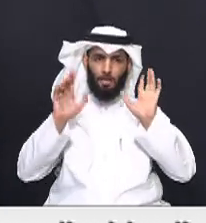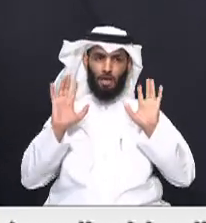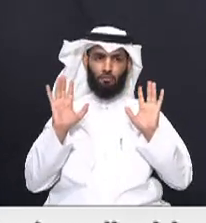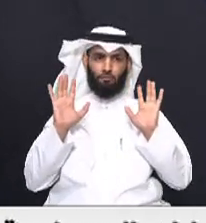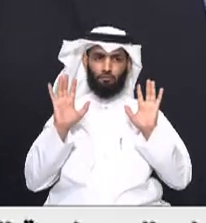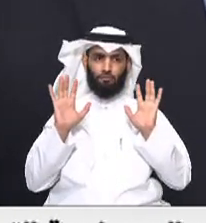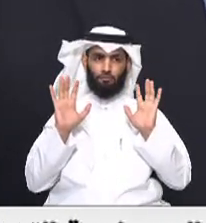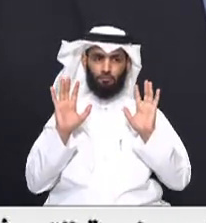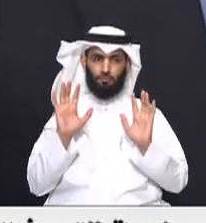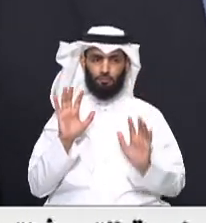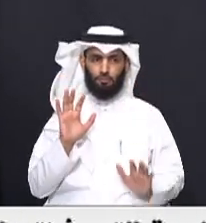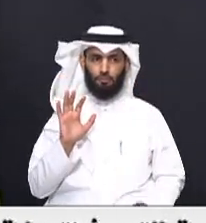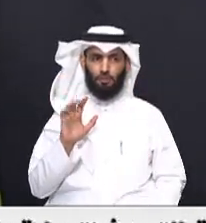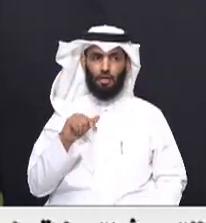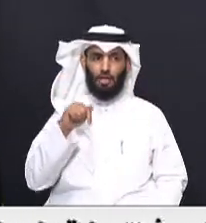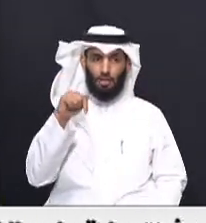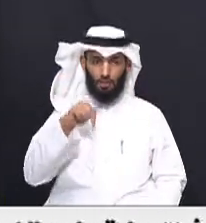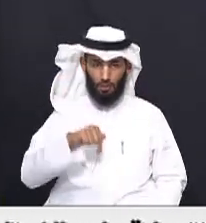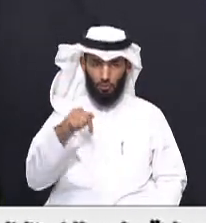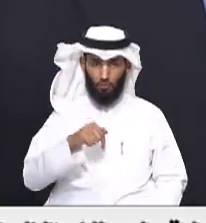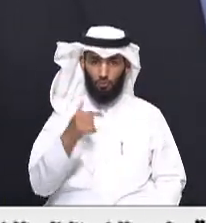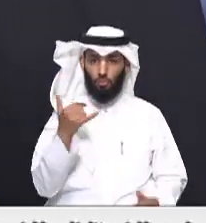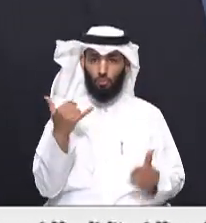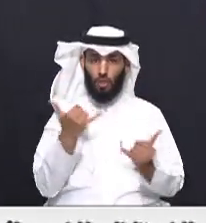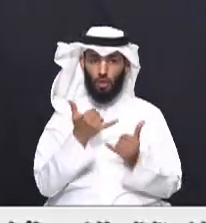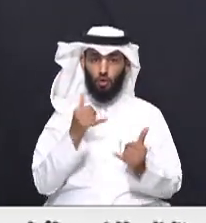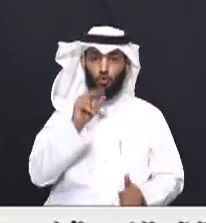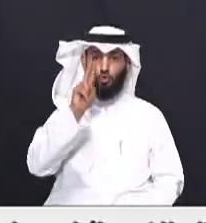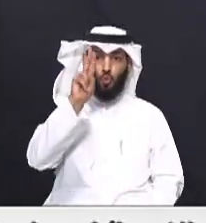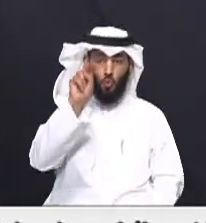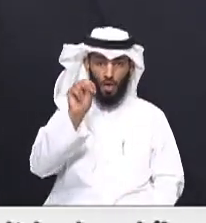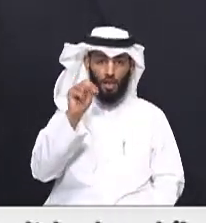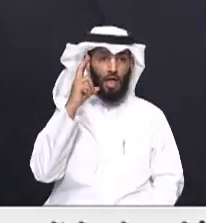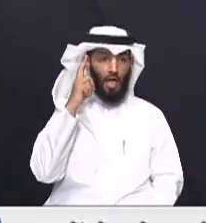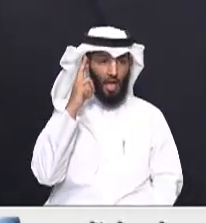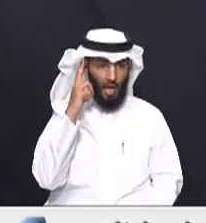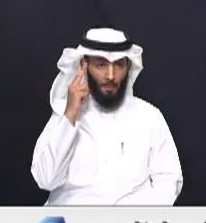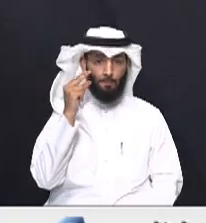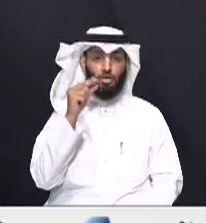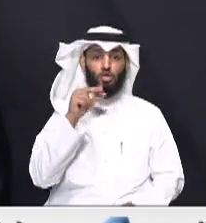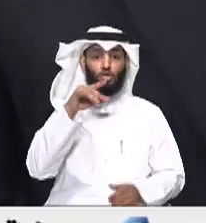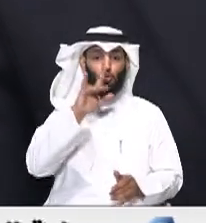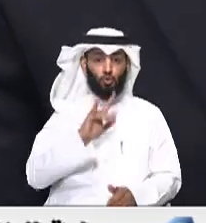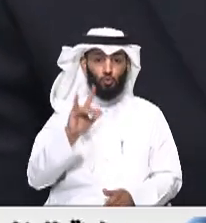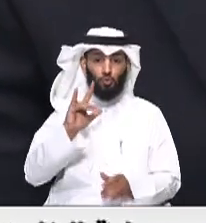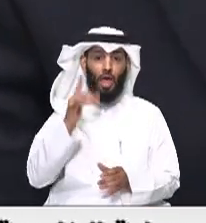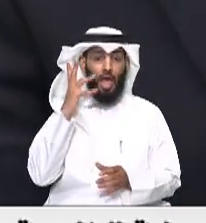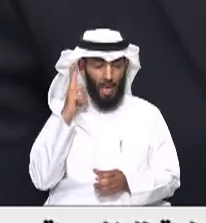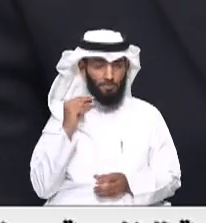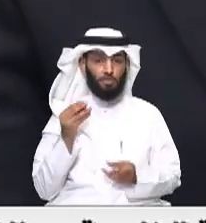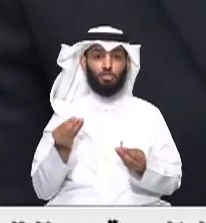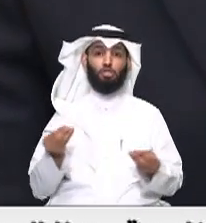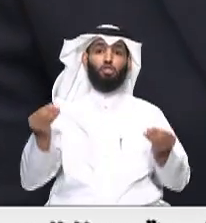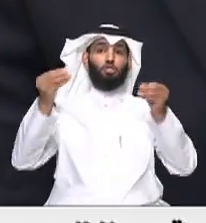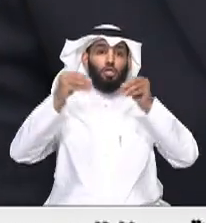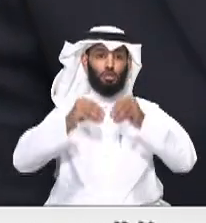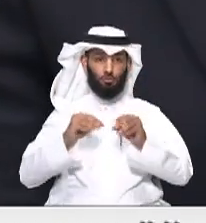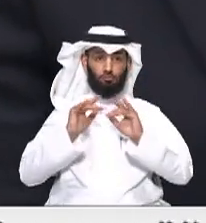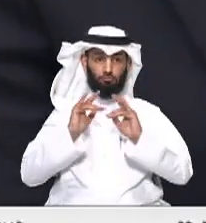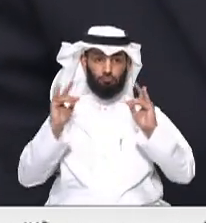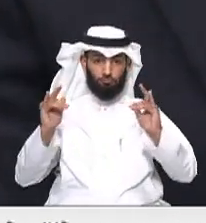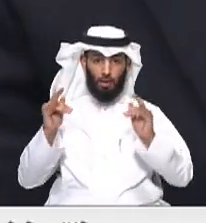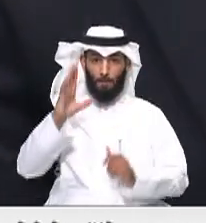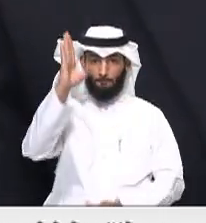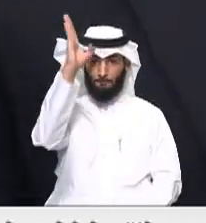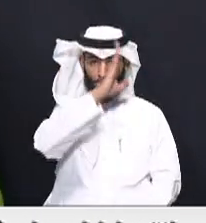سيكون توسيع لمجلس الأمن، زيادة مقاعد لمجلس الأمن. تحدث الرئيس البرازيلي